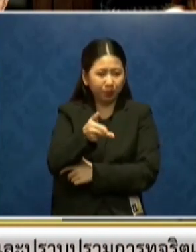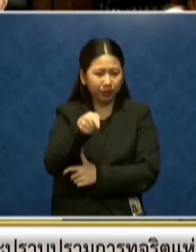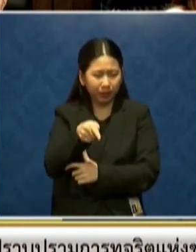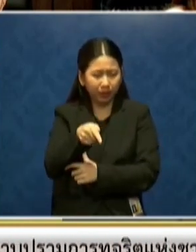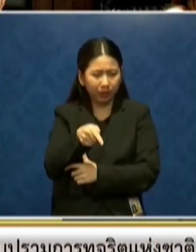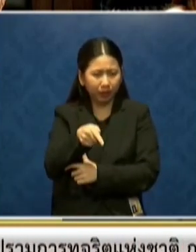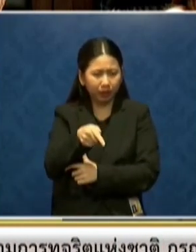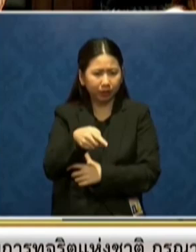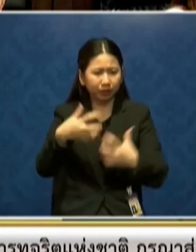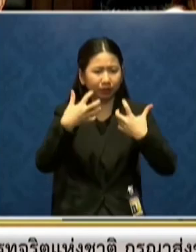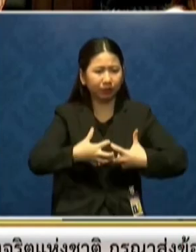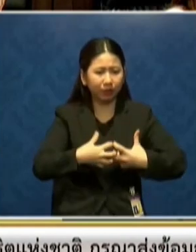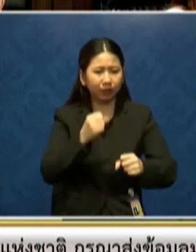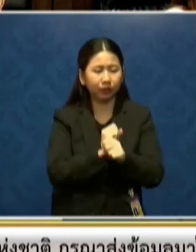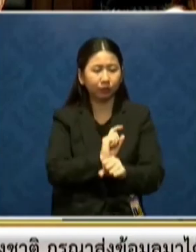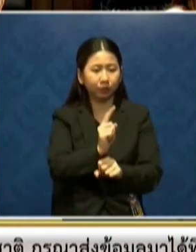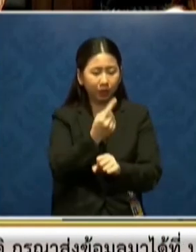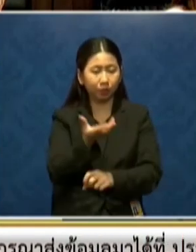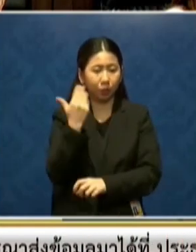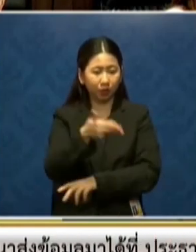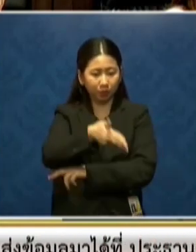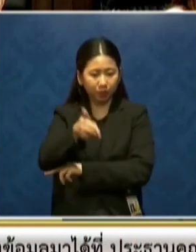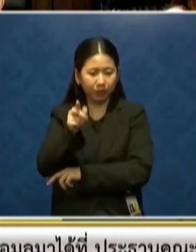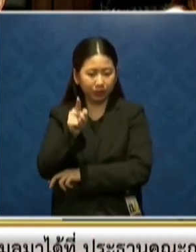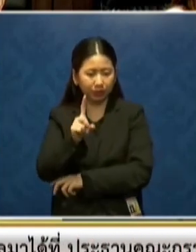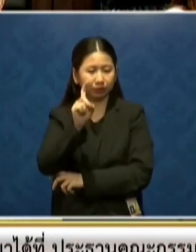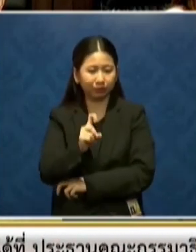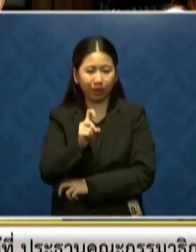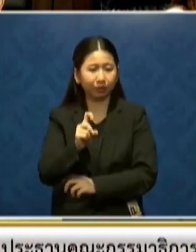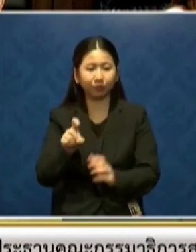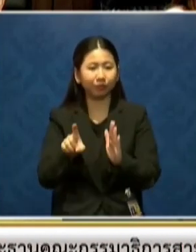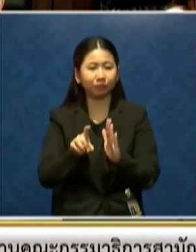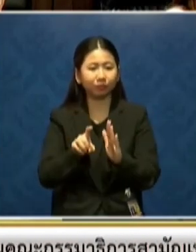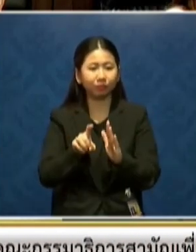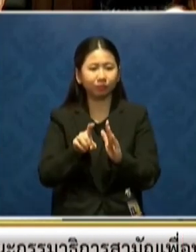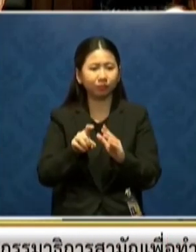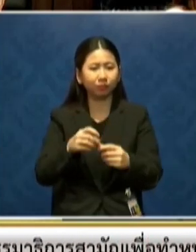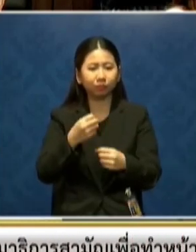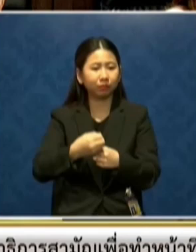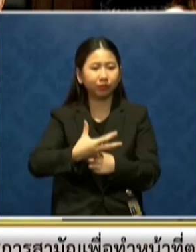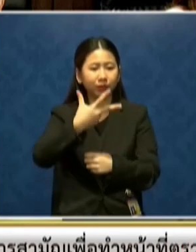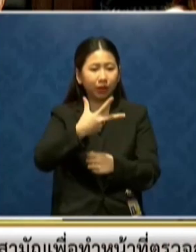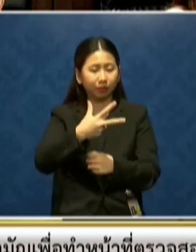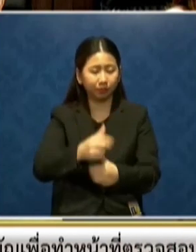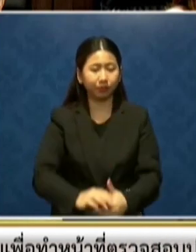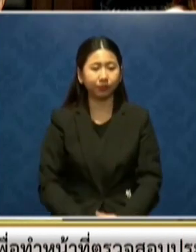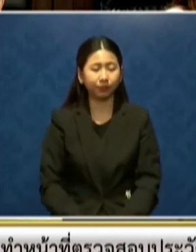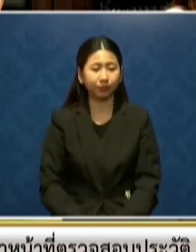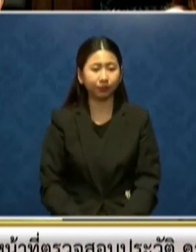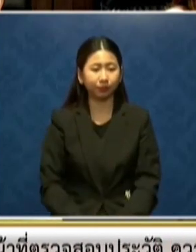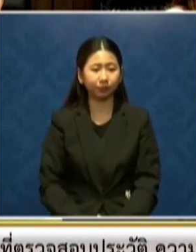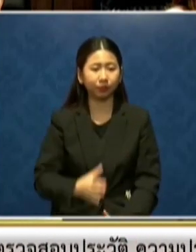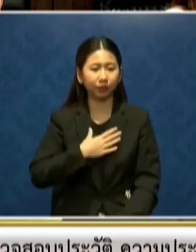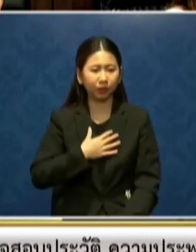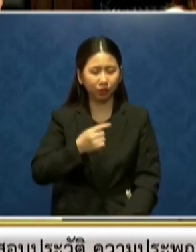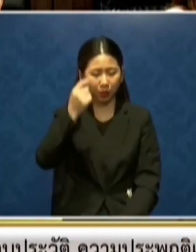เรื่องของเหตุการณ์ที่เกิดขึ้นเพื่อไม่ให้เกิดซ้ำอีกรวมไปถึงเรื่องของการแจ้งเตือนนะคะในเหตุการณ์ที่เกิด